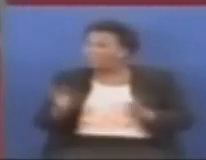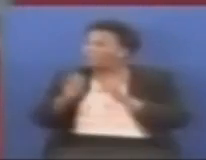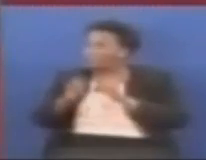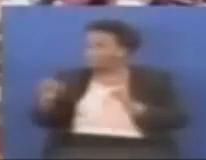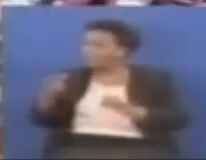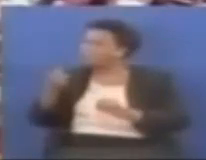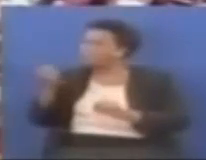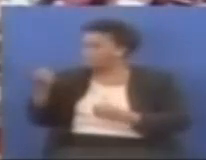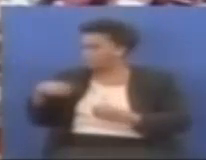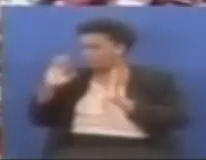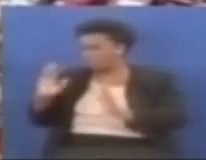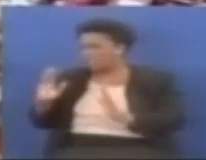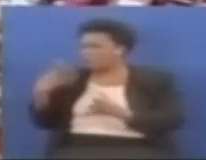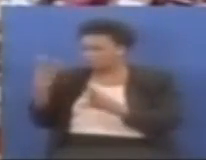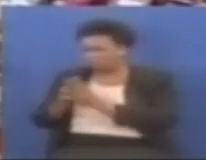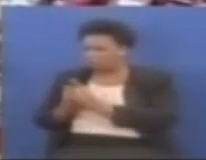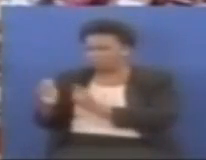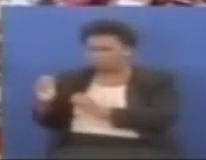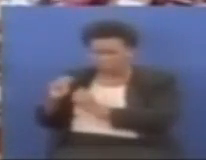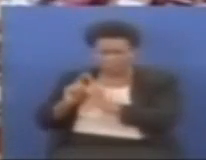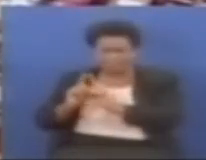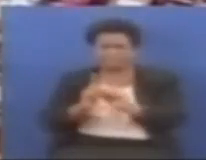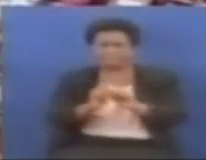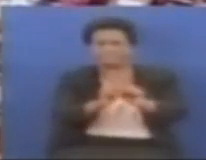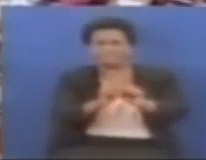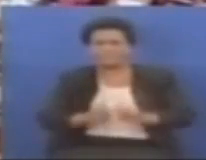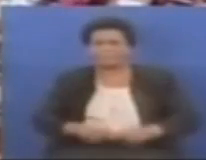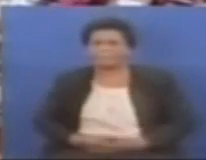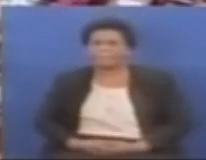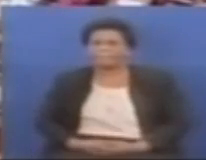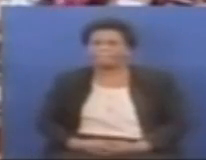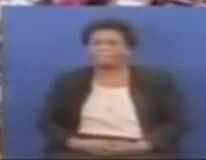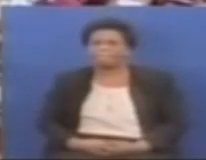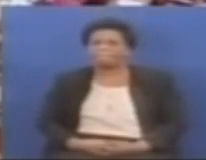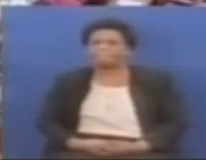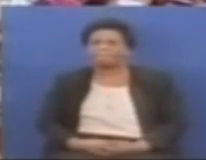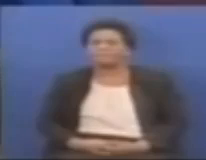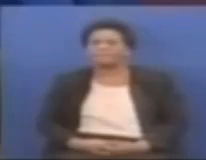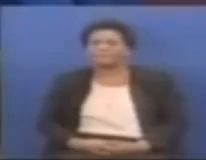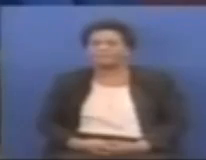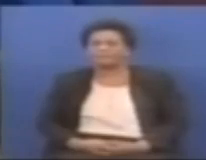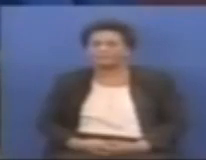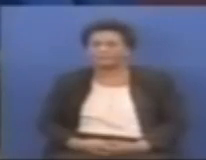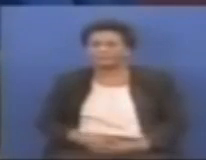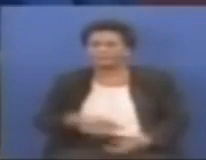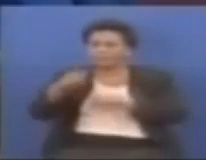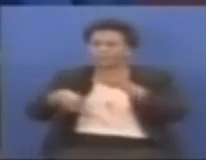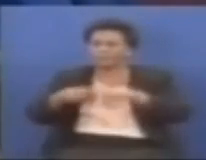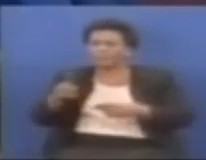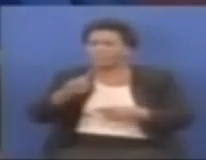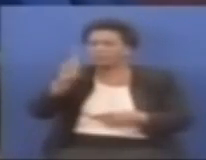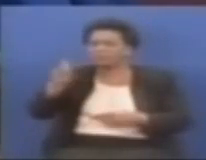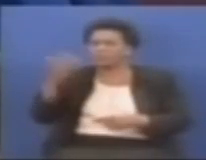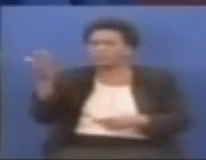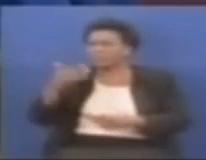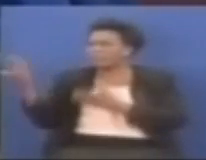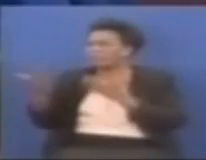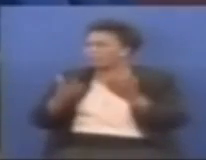Majibu ya maswali hayo kuhusu utalii wa mamba, Mheshimiwa Naibu Waziri Maliasili na Utalii, tafadhali.